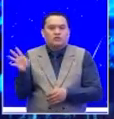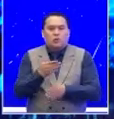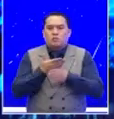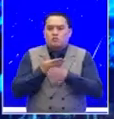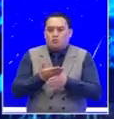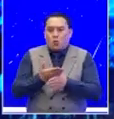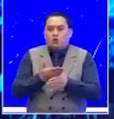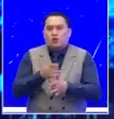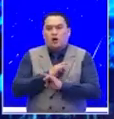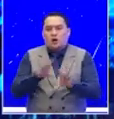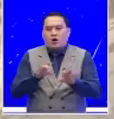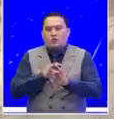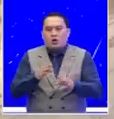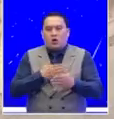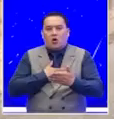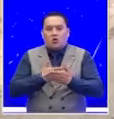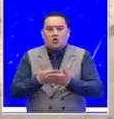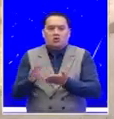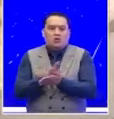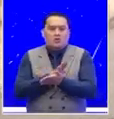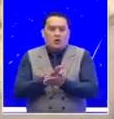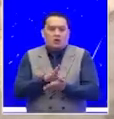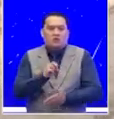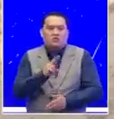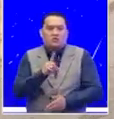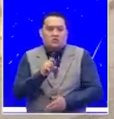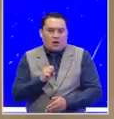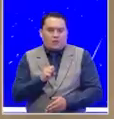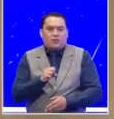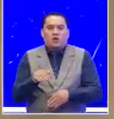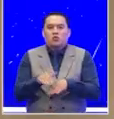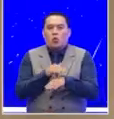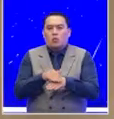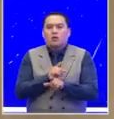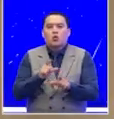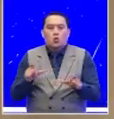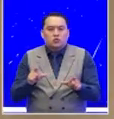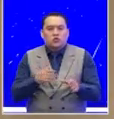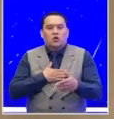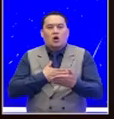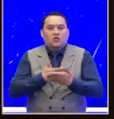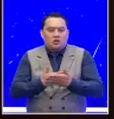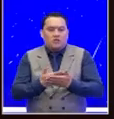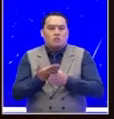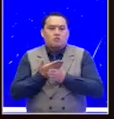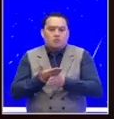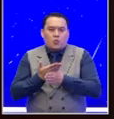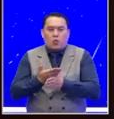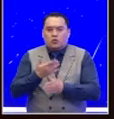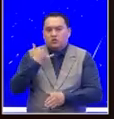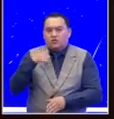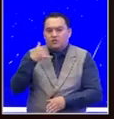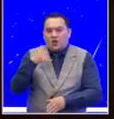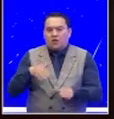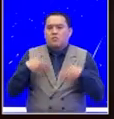помощи, резюмируют добровольцы волонтерского движения «Лидер Кизет». Благо, неравнодушные граждане и спонсоры сами выходят на